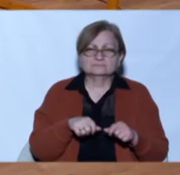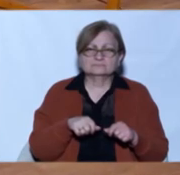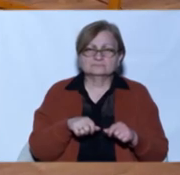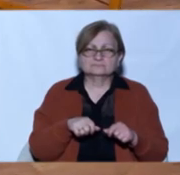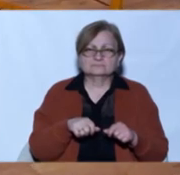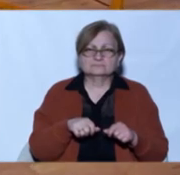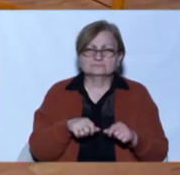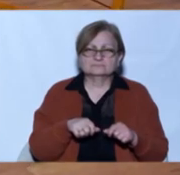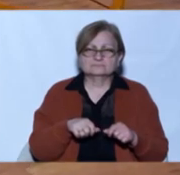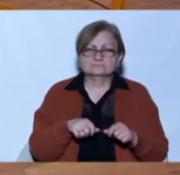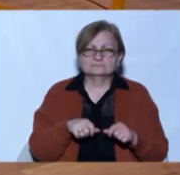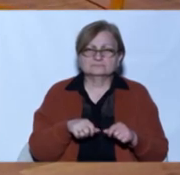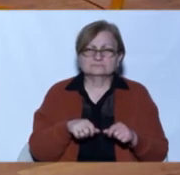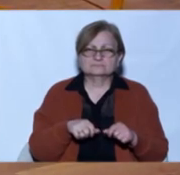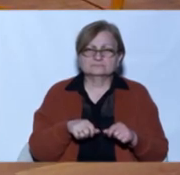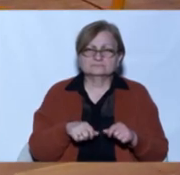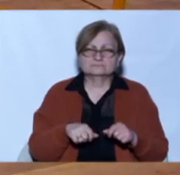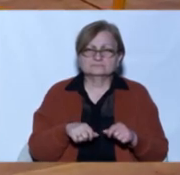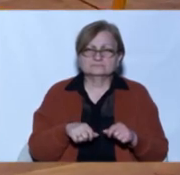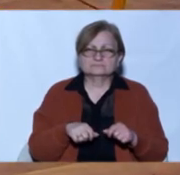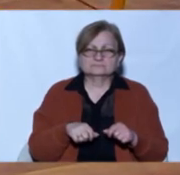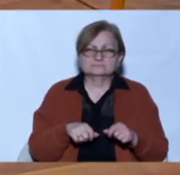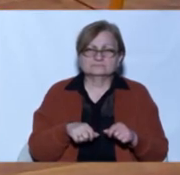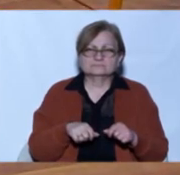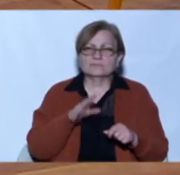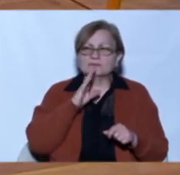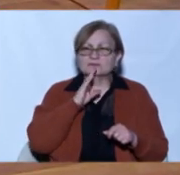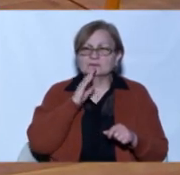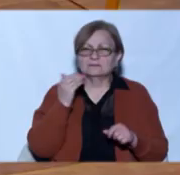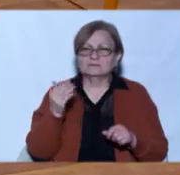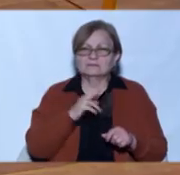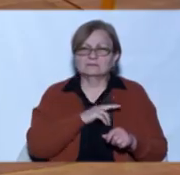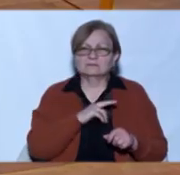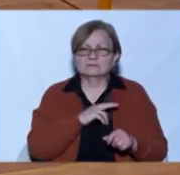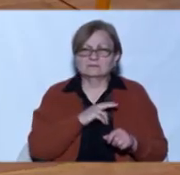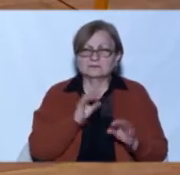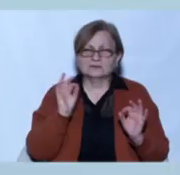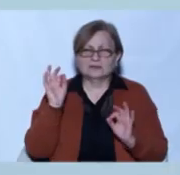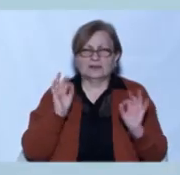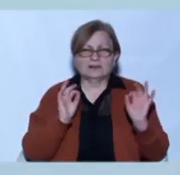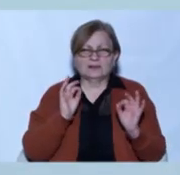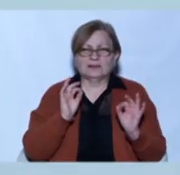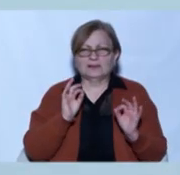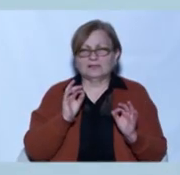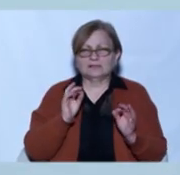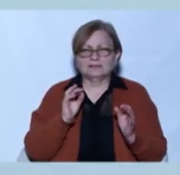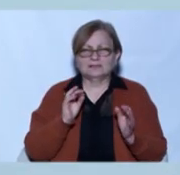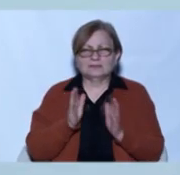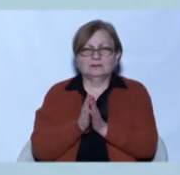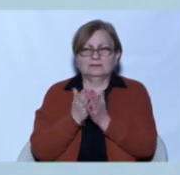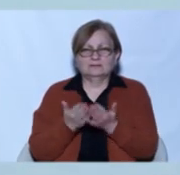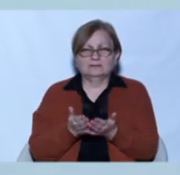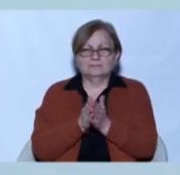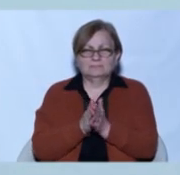შეგიძლიათ აიღოთ, ნუ გოგონებისთვის ალბათ გოგონებს უყვართ ესეთი გაპრანჭული წიგნაკები, თქვენ